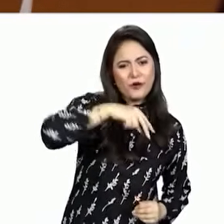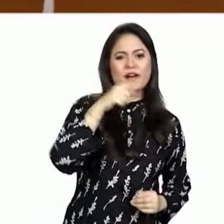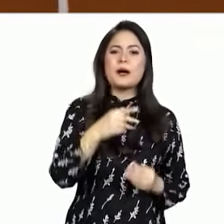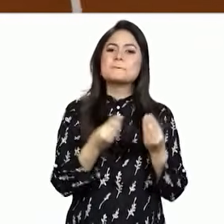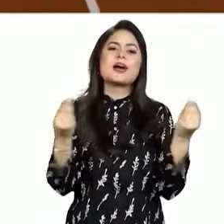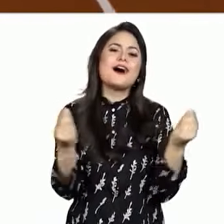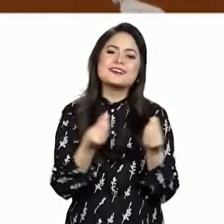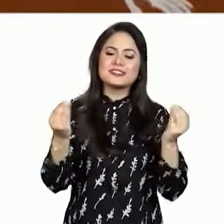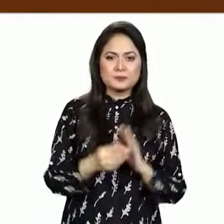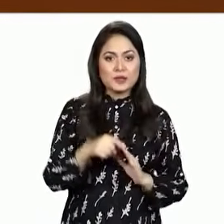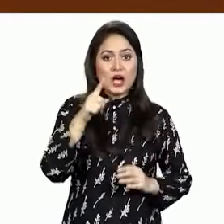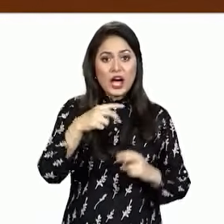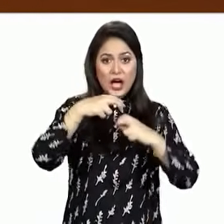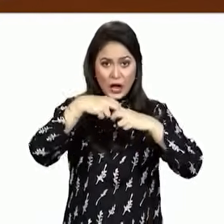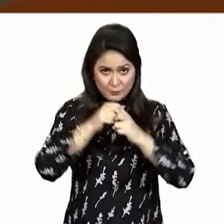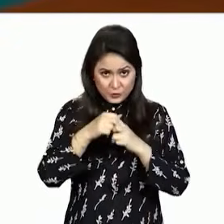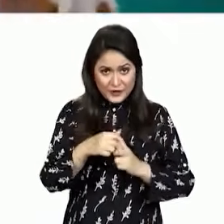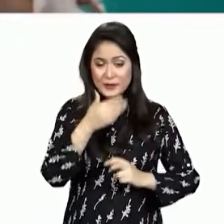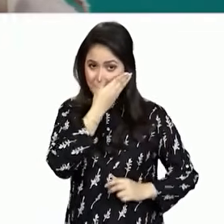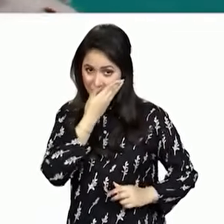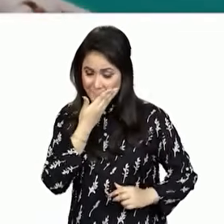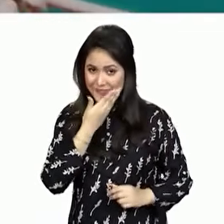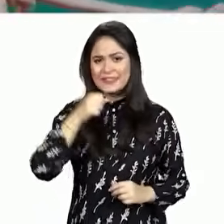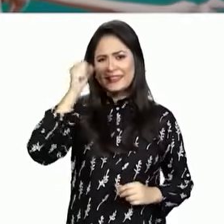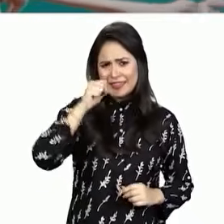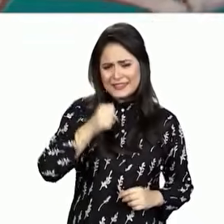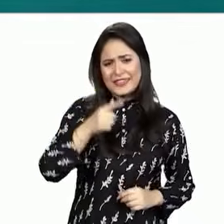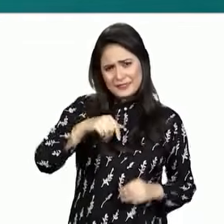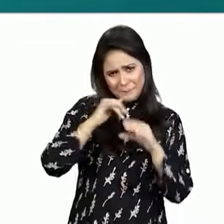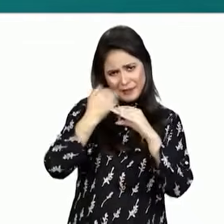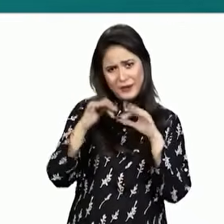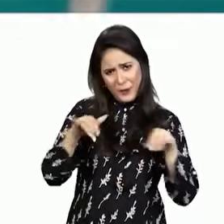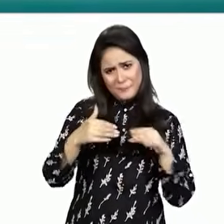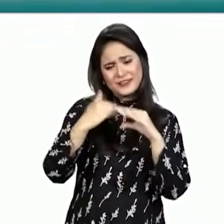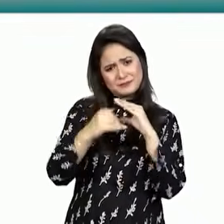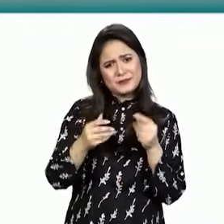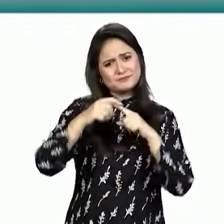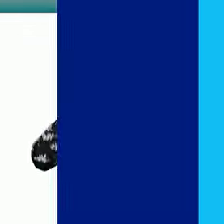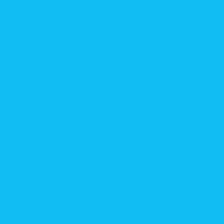معمول بنائیں۔ اگر آپ جوائنٹس کے بارے میں مزید جاننا چاہتے ہیں تو ہمیں کامنٹ سیکشن میں ضرور بتائیں۔